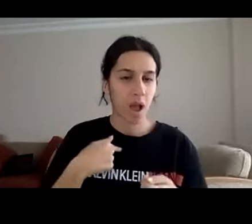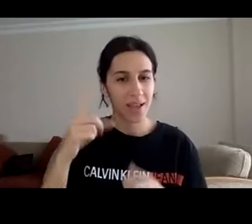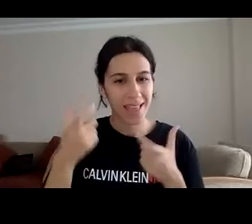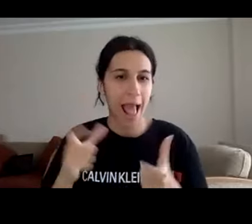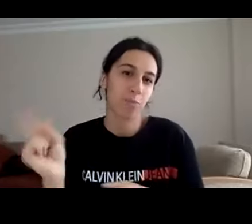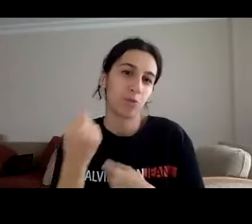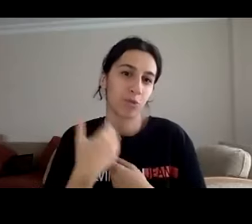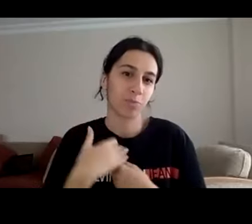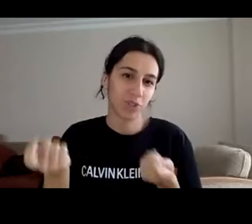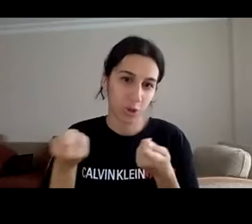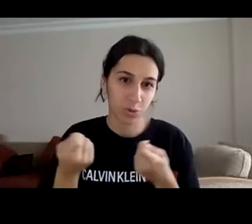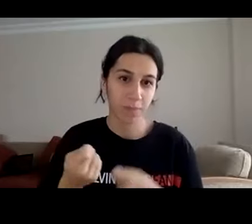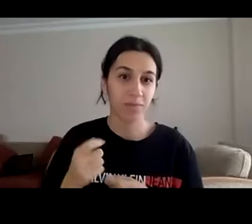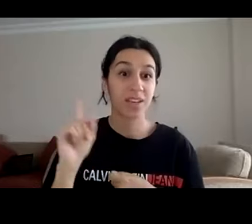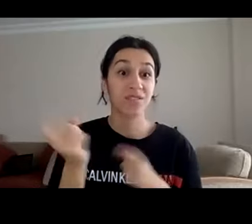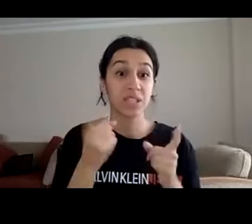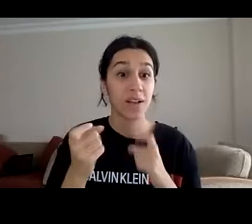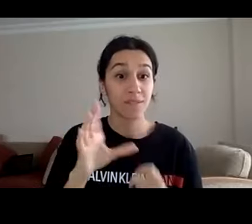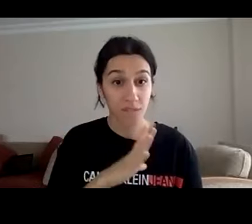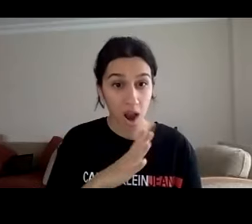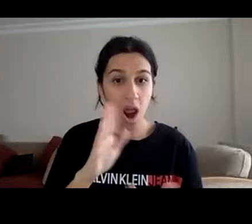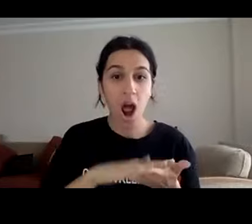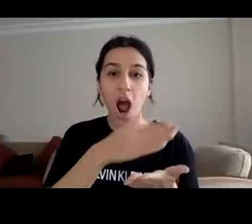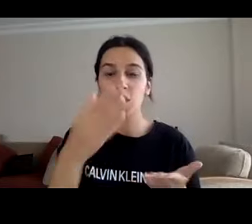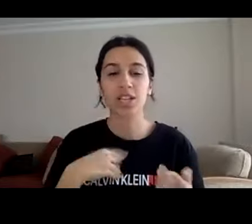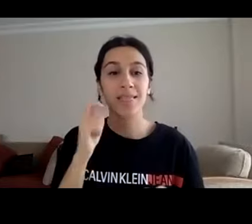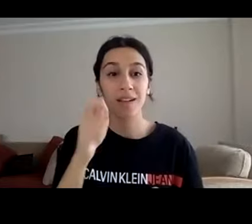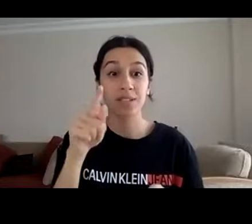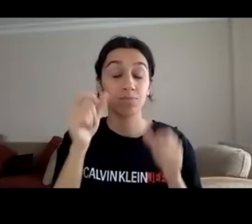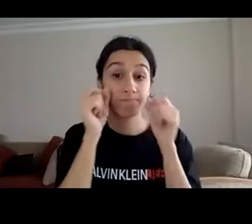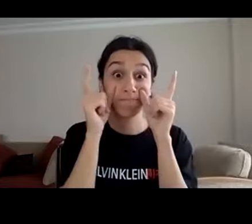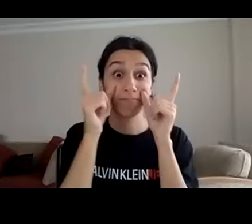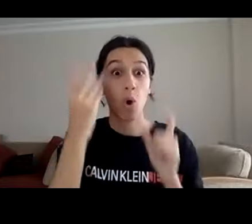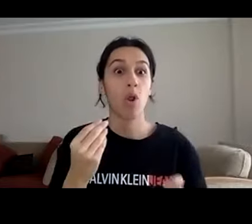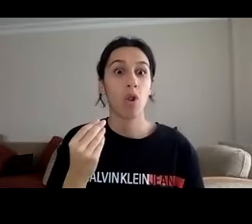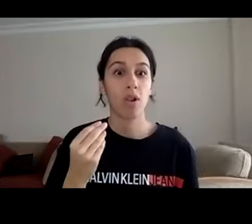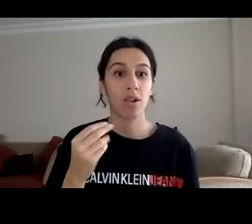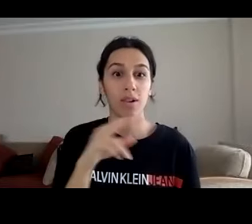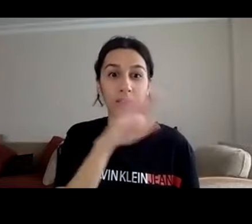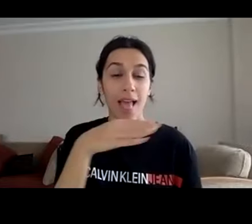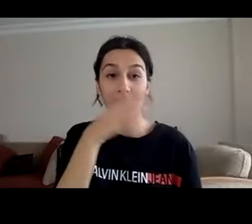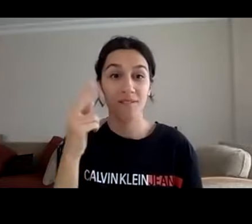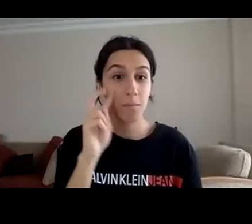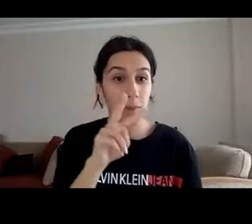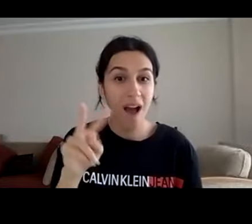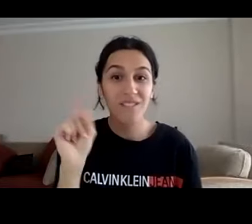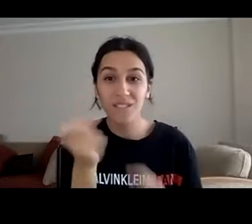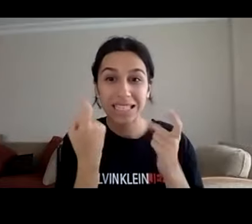bulabildim. Fırsatlar var. Arkadaşlara benim önerim uyanık olmaları. Etrafa bakmaları, fırsatları